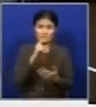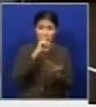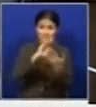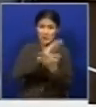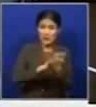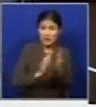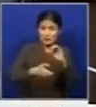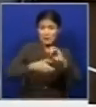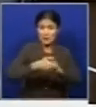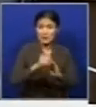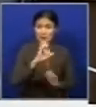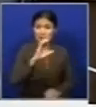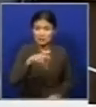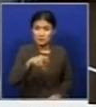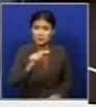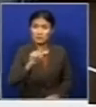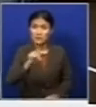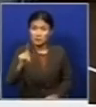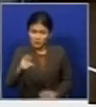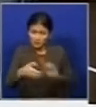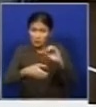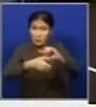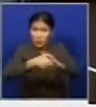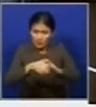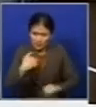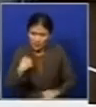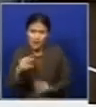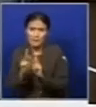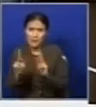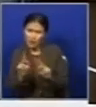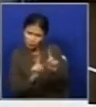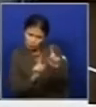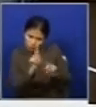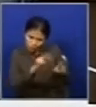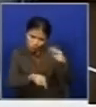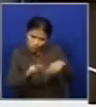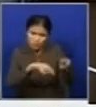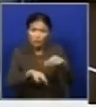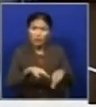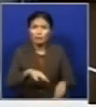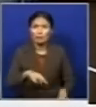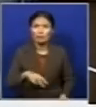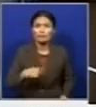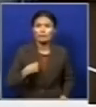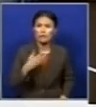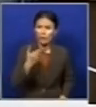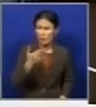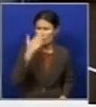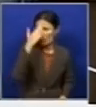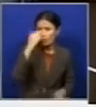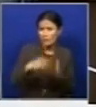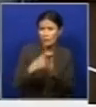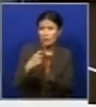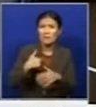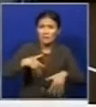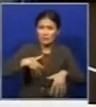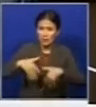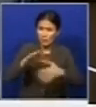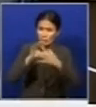CPTPP นี้โดยภาคประชาชนเขากังวลว่าการที่รัฐบาลพยาย